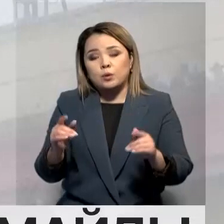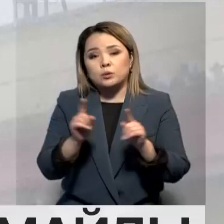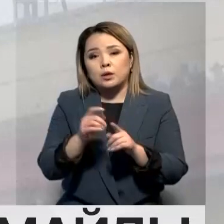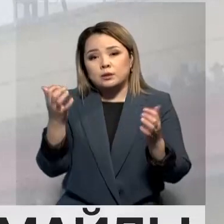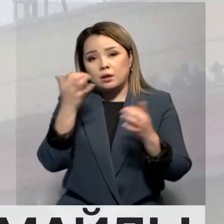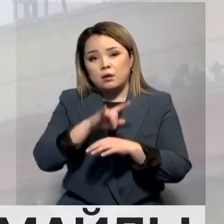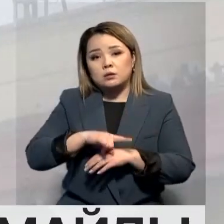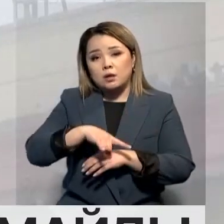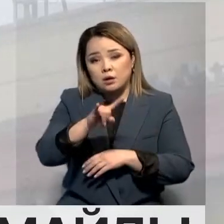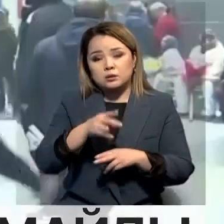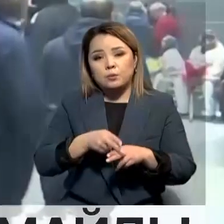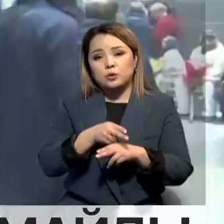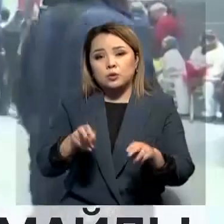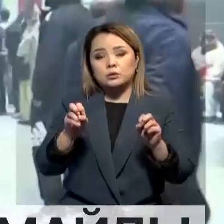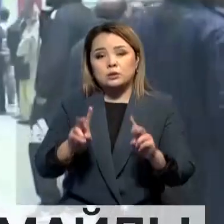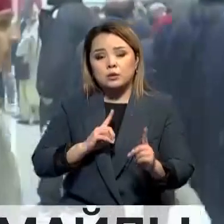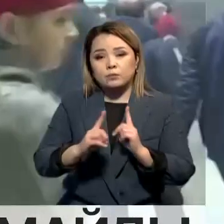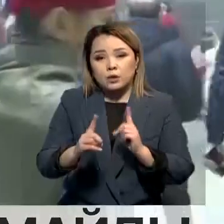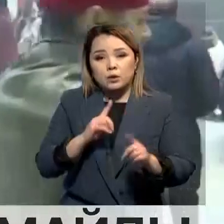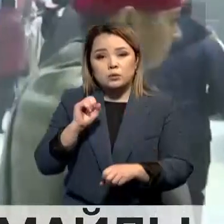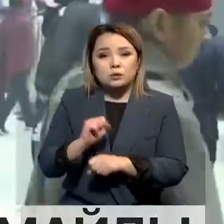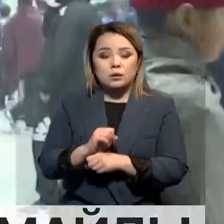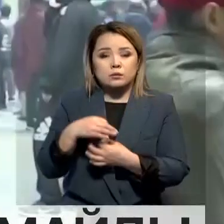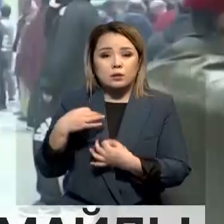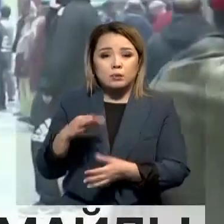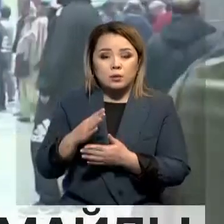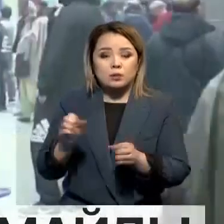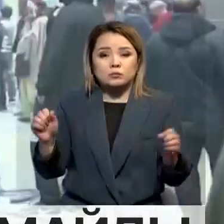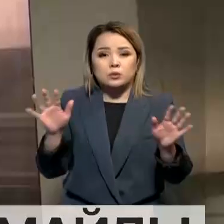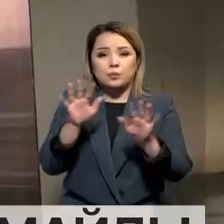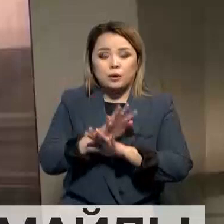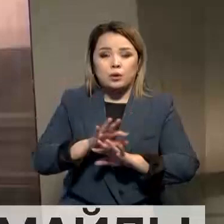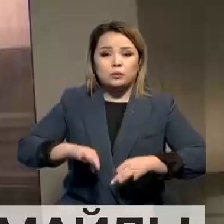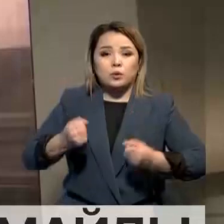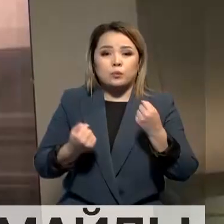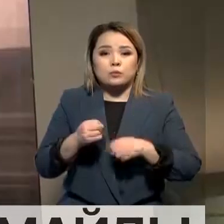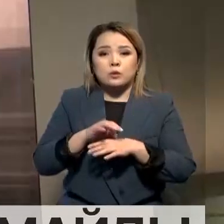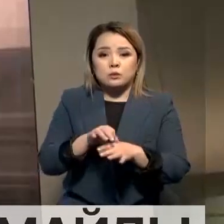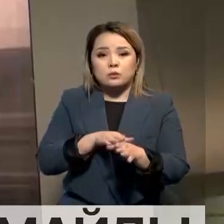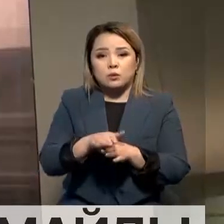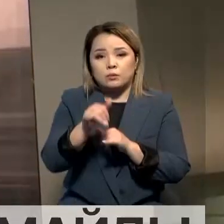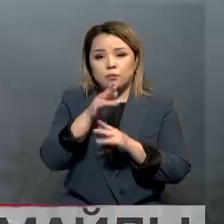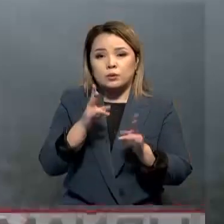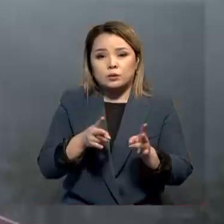әуе қатынасы мен теміржол қозғалысы да тұралап қалды. Қалың тұманнан автокөлік жүргізушілері де айтарлықтай зардап шегіп жатыр.